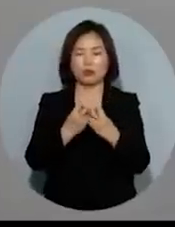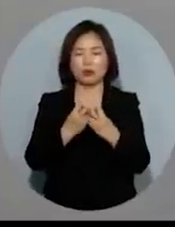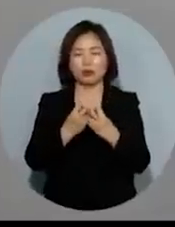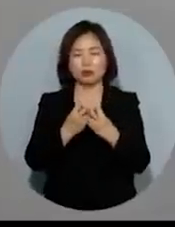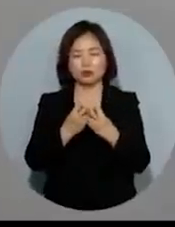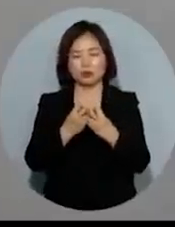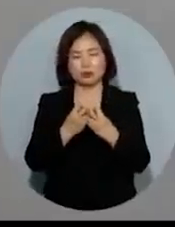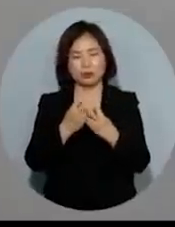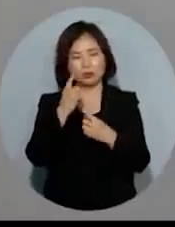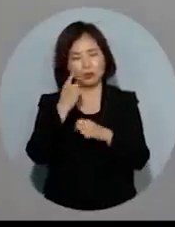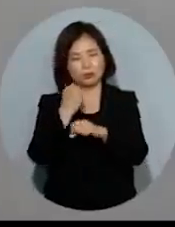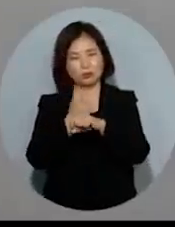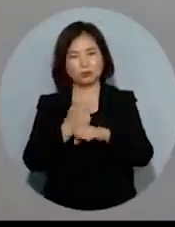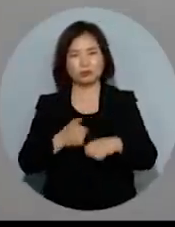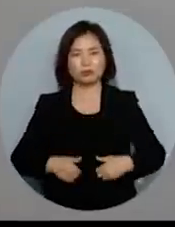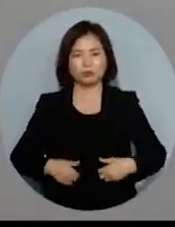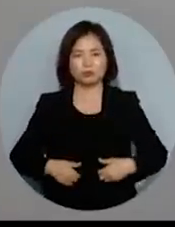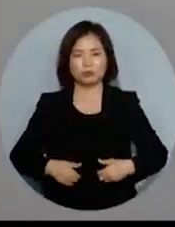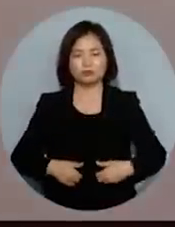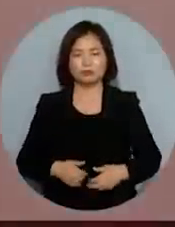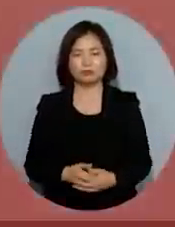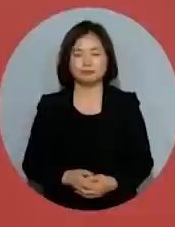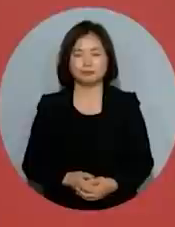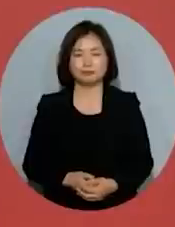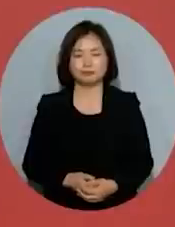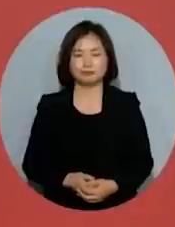강구해 봤으면 좋겠습니다.